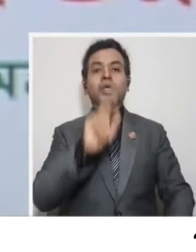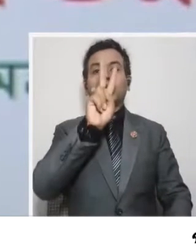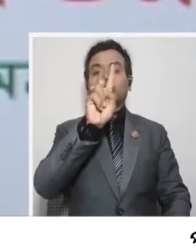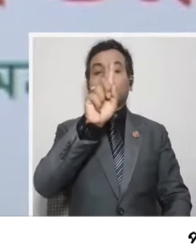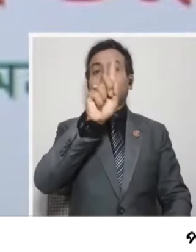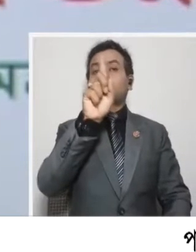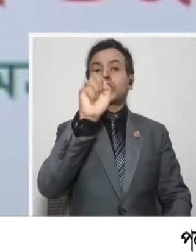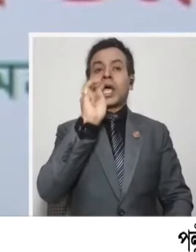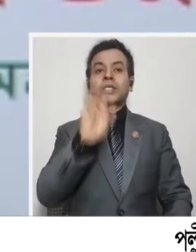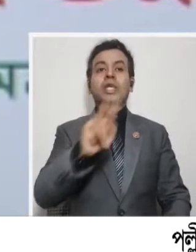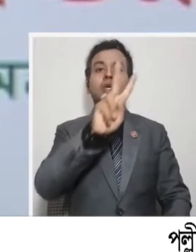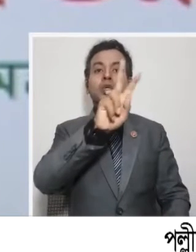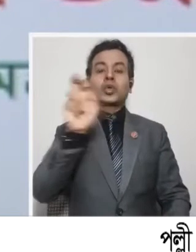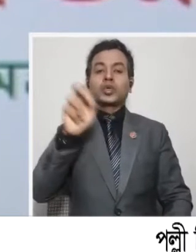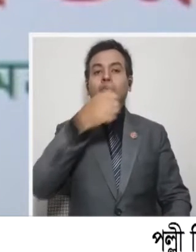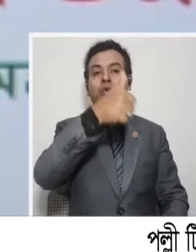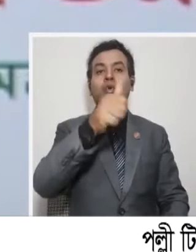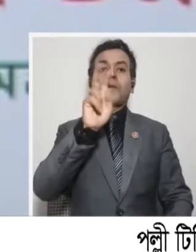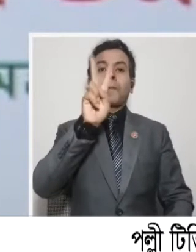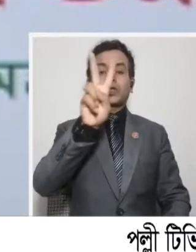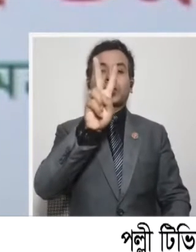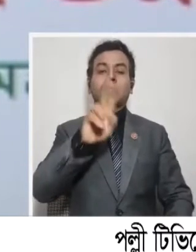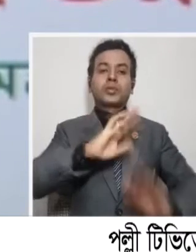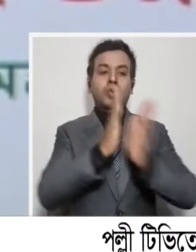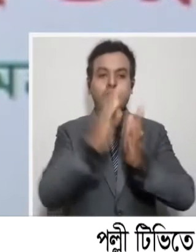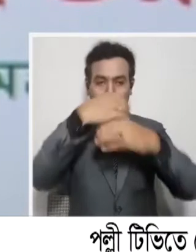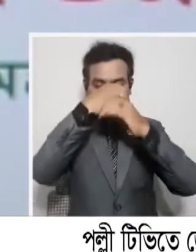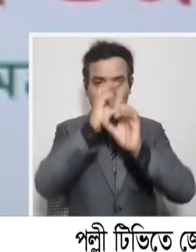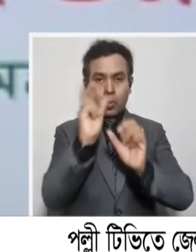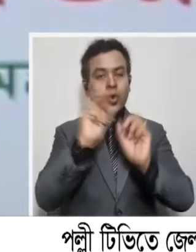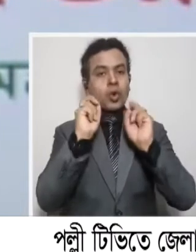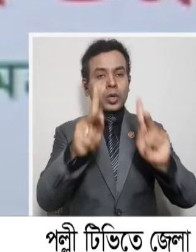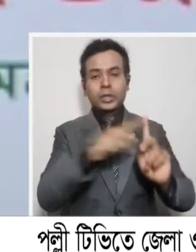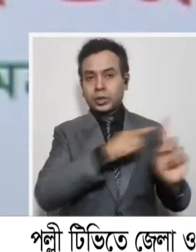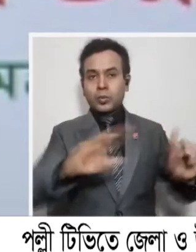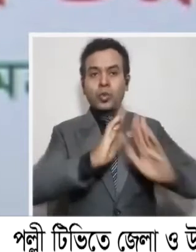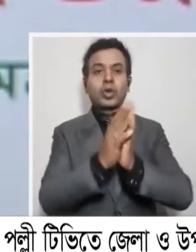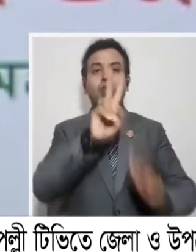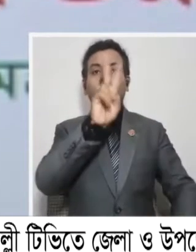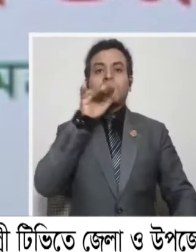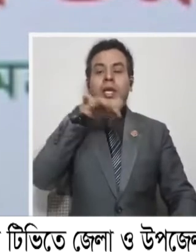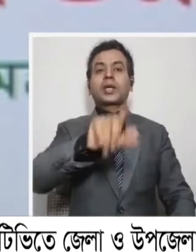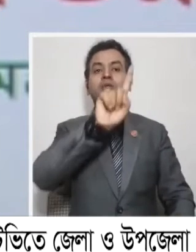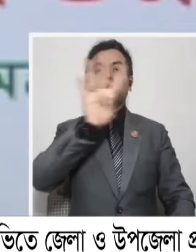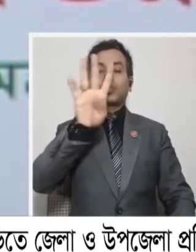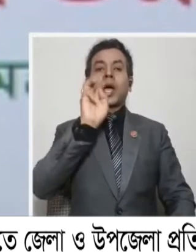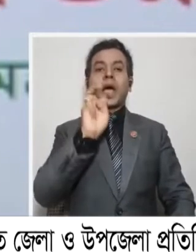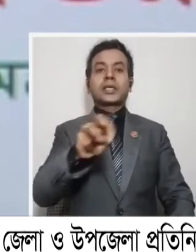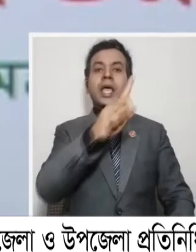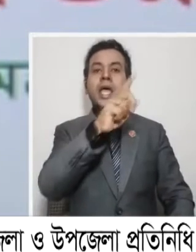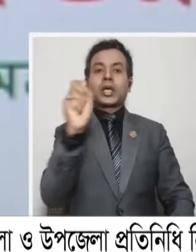জন। এ নিয়ে মোট সুস্থ হয়ে বাড়ি ফিরেছেন 5,602 জন। এদিকে বিশ্বব্যাপী করোনা শনাক্তকৃত রোগীর সংখ্যা